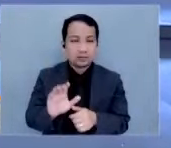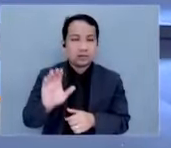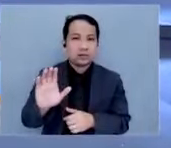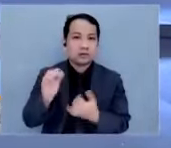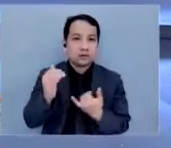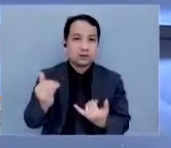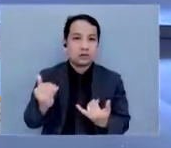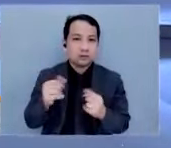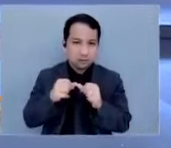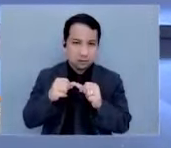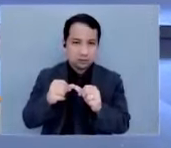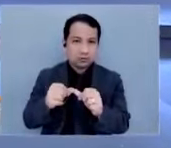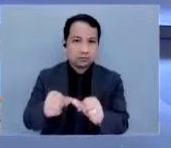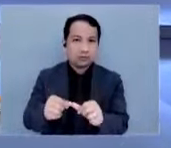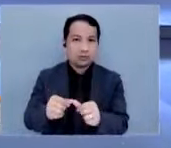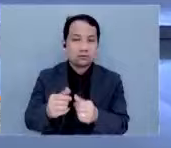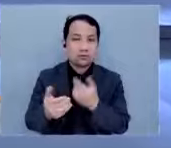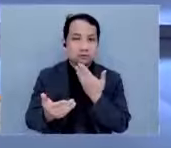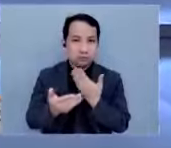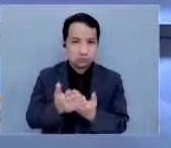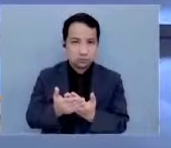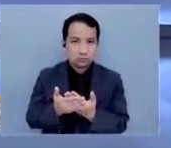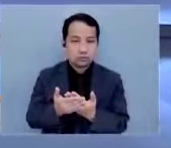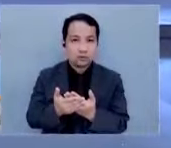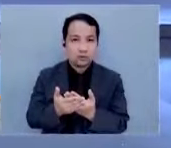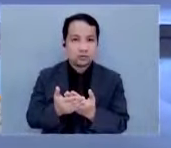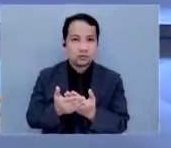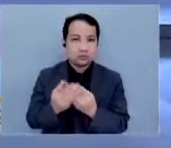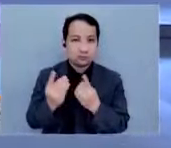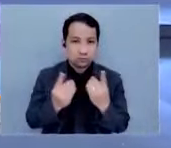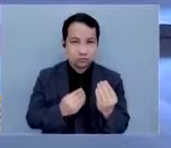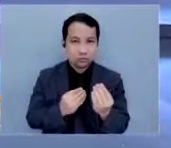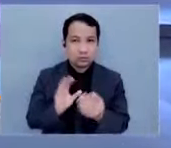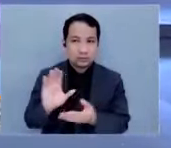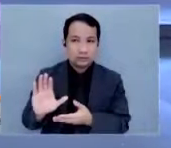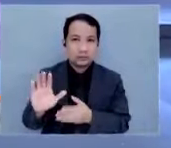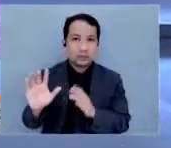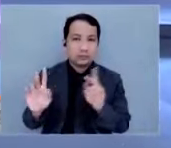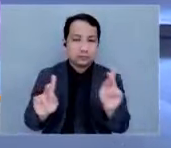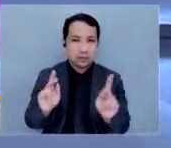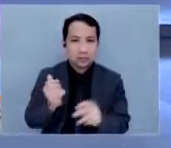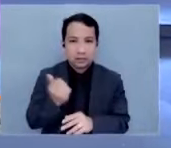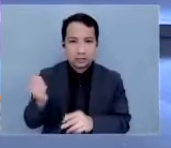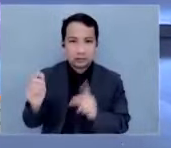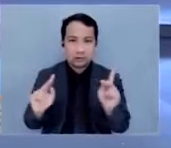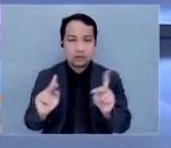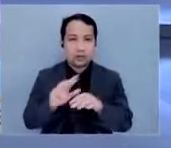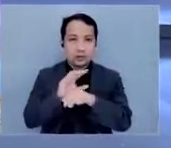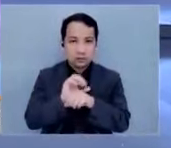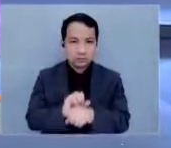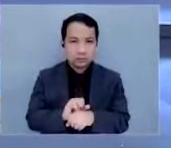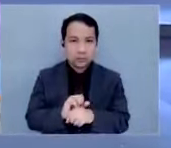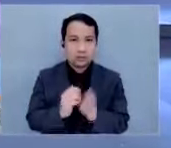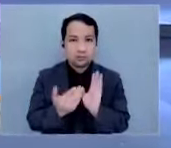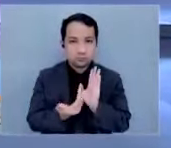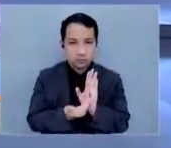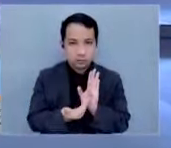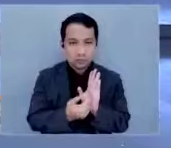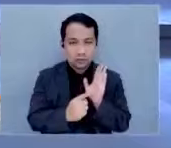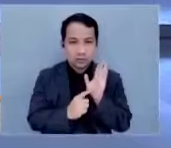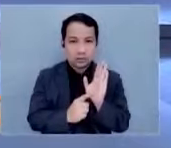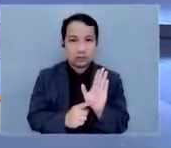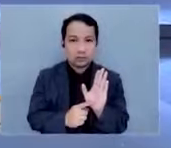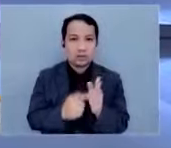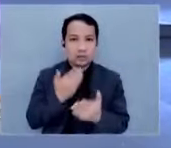patuloy na gumawa ng mabuti sa kapwa. Ang tradisyong ito, mahalagang halimbawa sa kung paanong humuhubog ng kabutihan